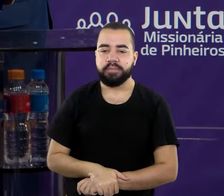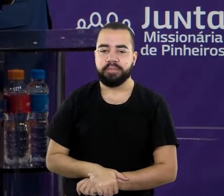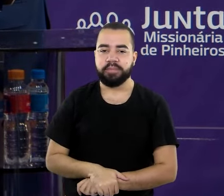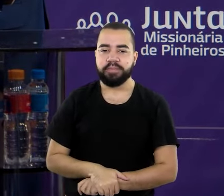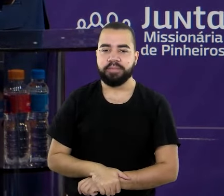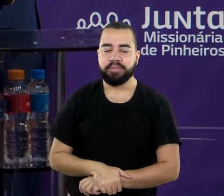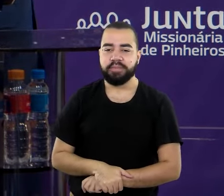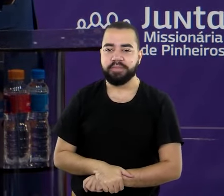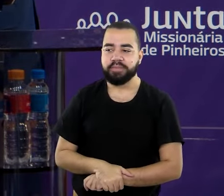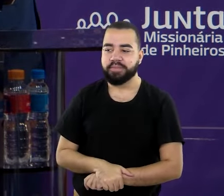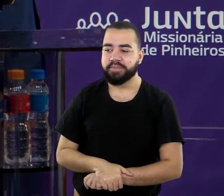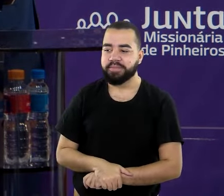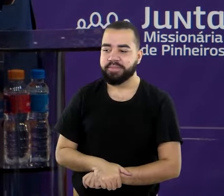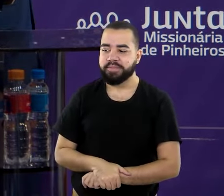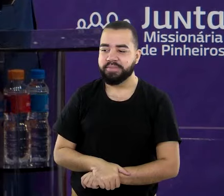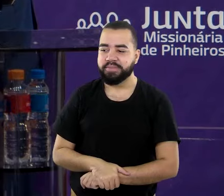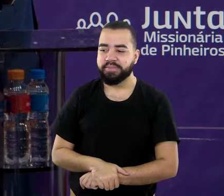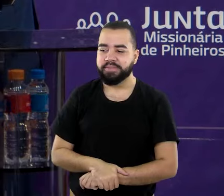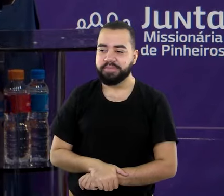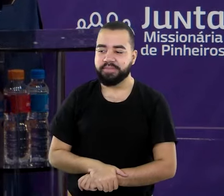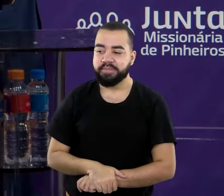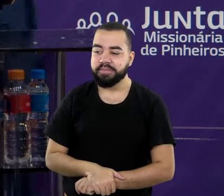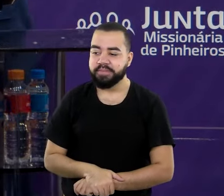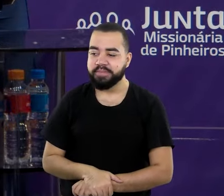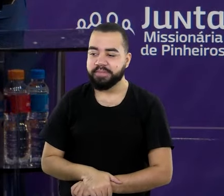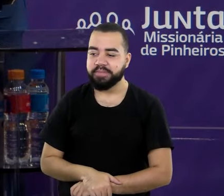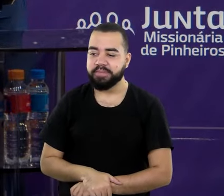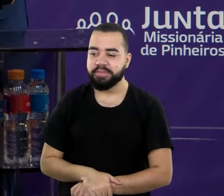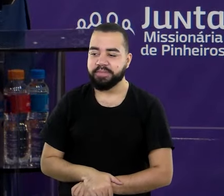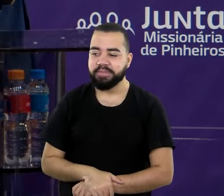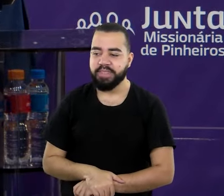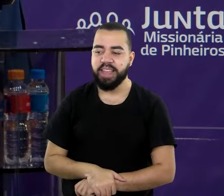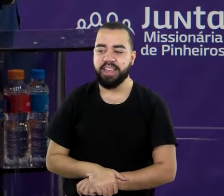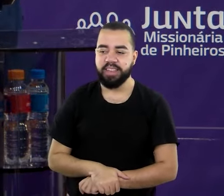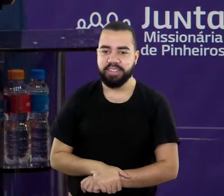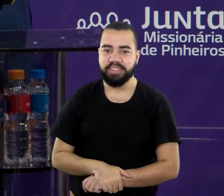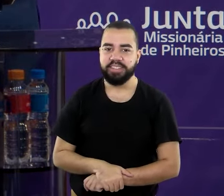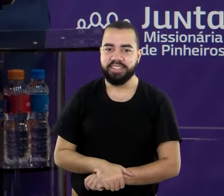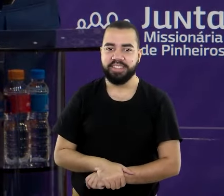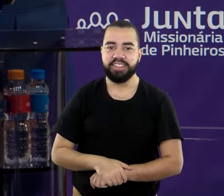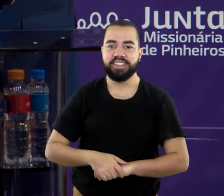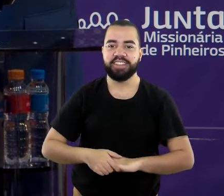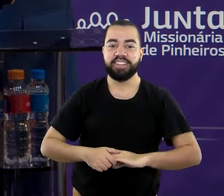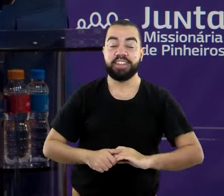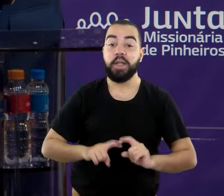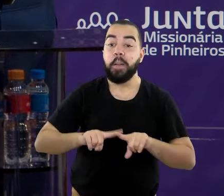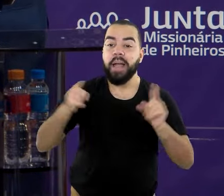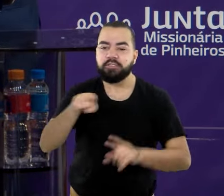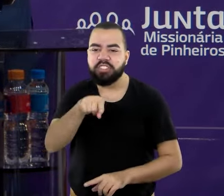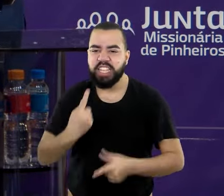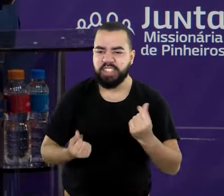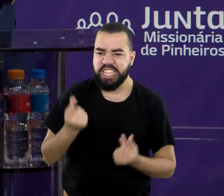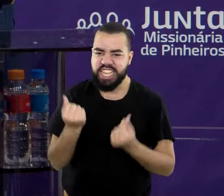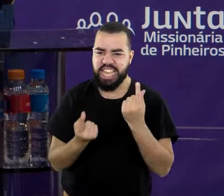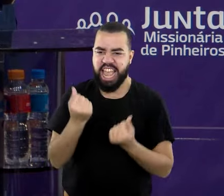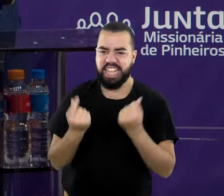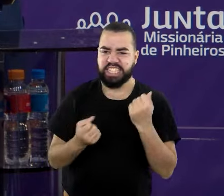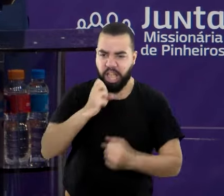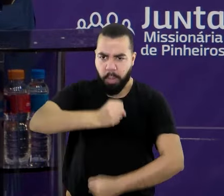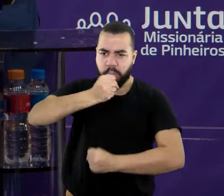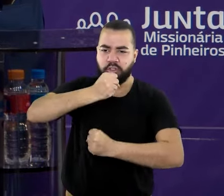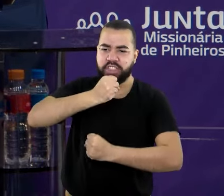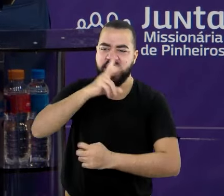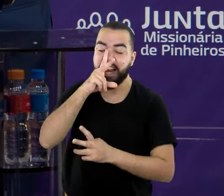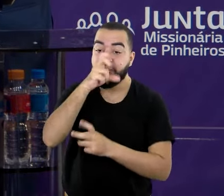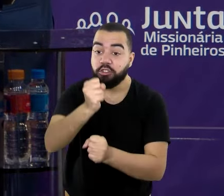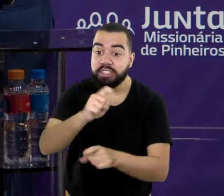있어도 하나님과의 관계가 막혀 있으면 아무런 소용이 없습니다. Mesmo que você tenha riqueza, poder e força, mas